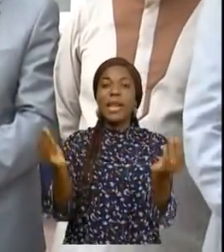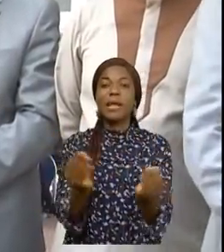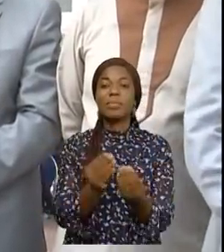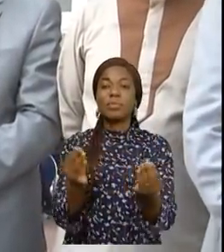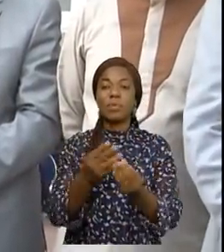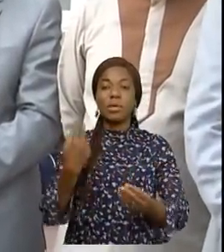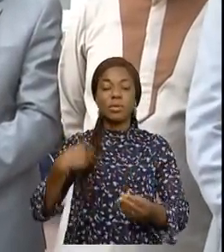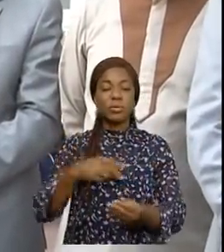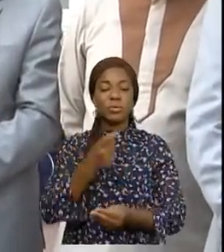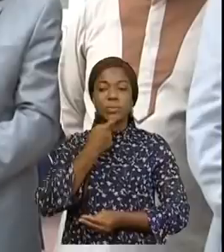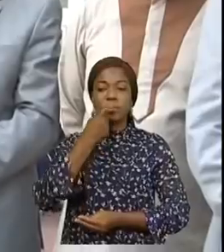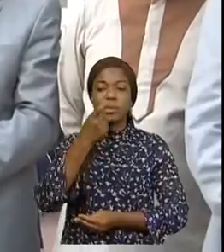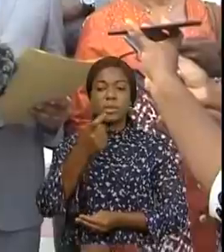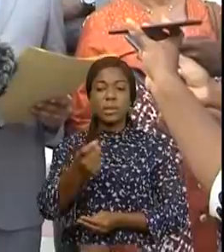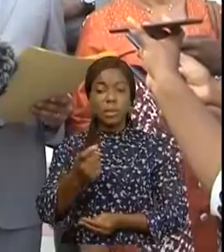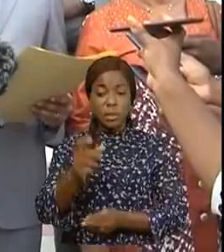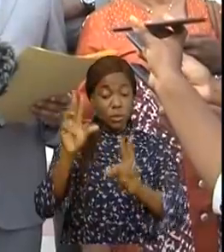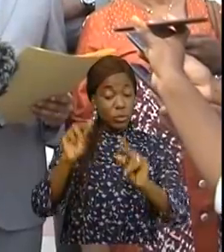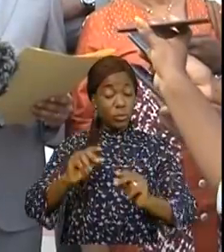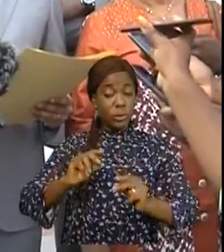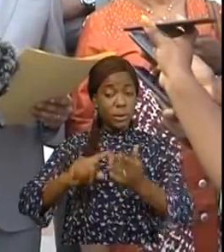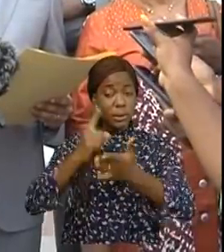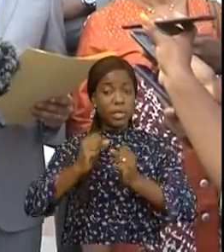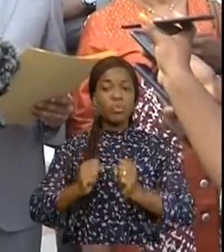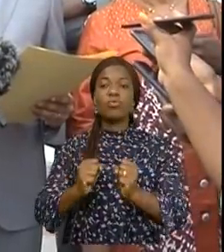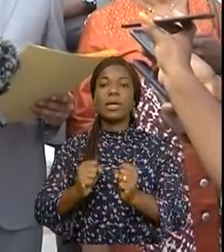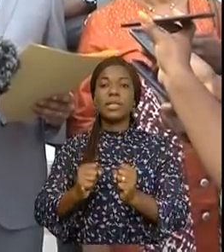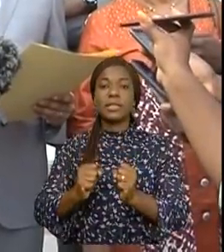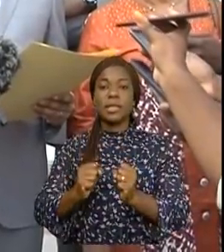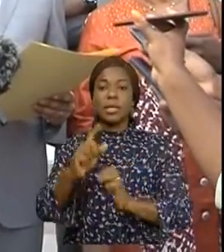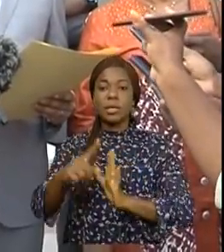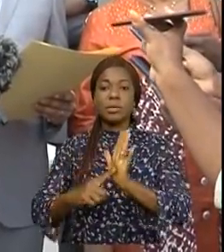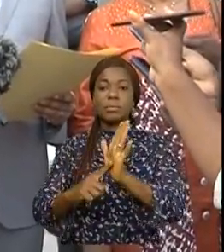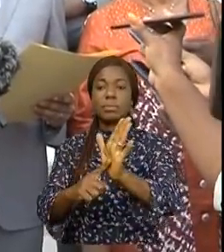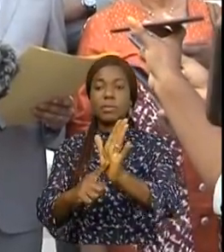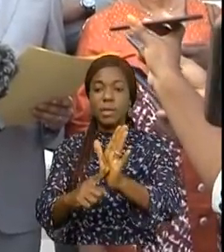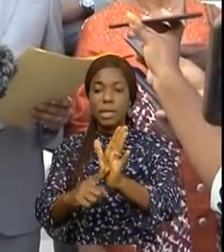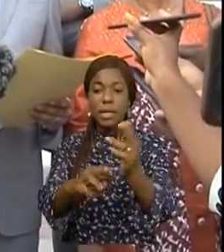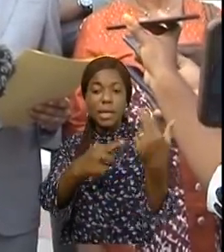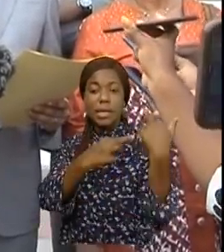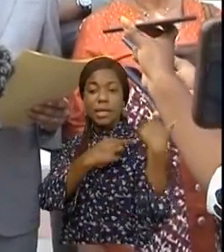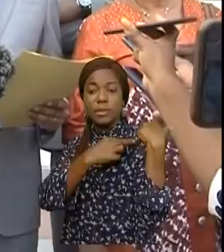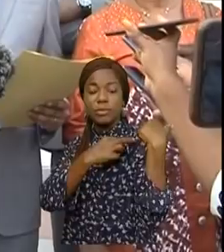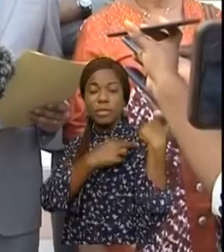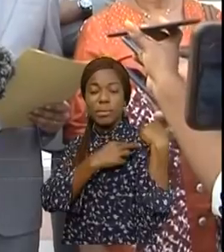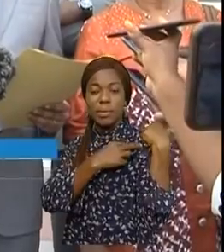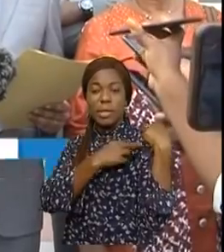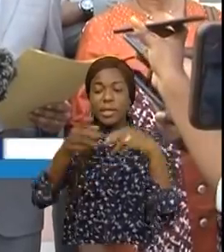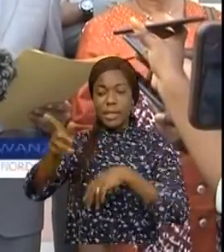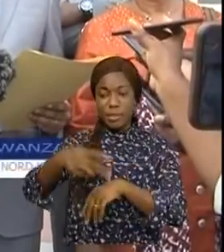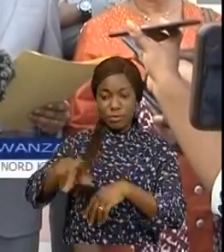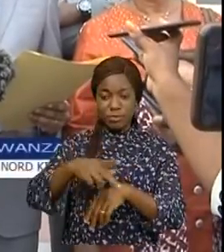nous saluons non seulement le courage qu'ont fait montre les autorités de l'exécutif provincial du Nord